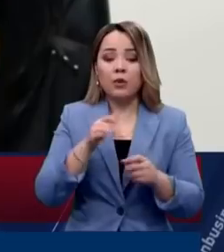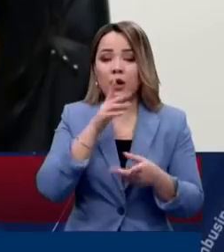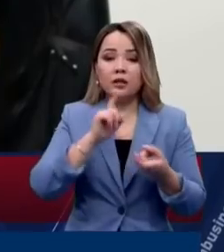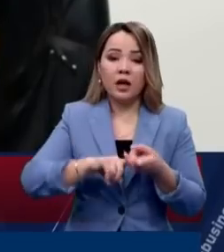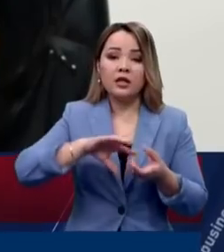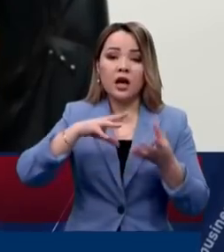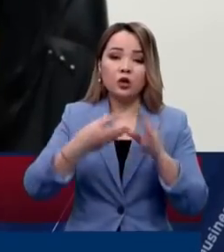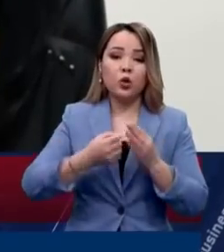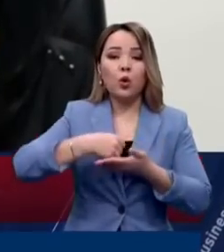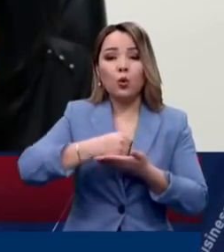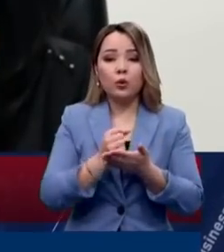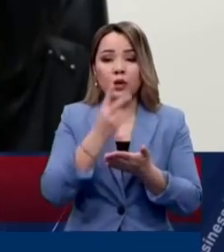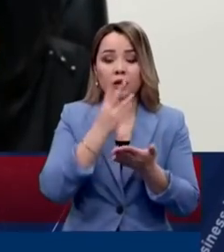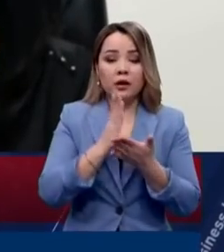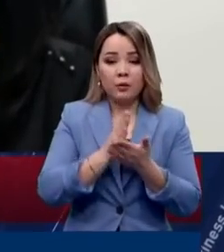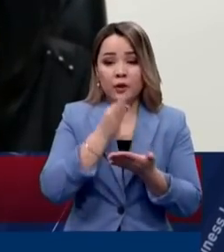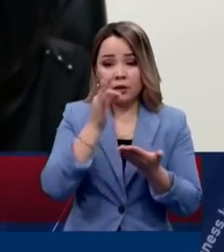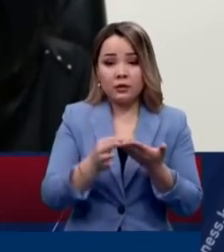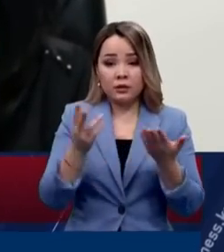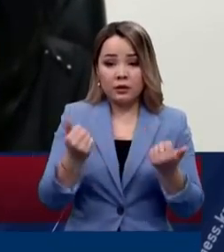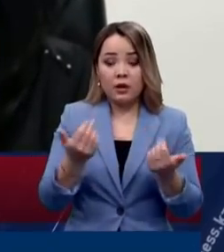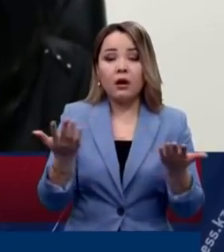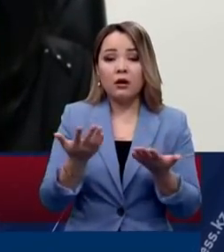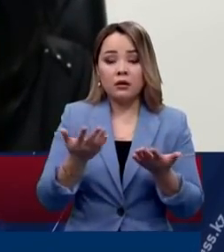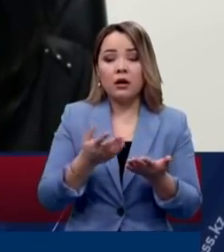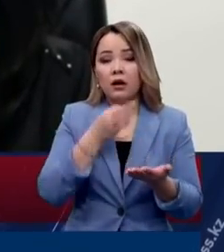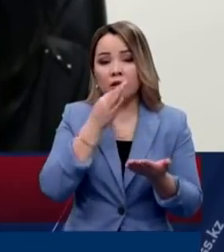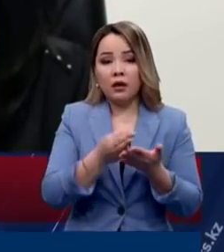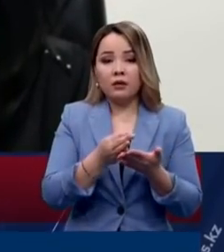соңында нәтижесі қорытындысы ретінде беріле ме, салына ма